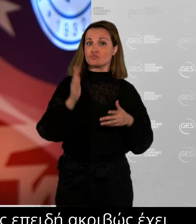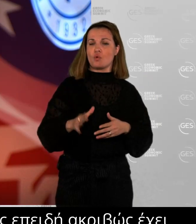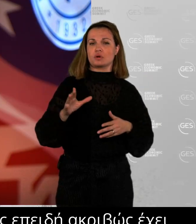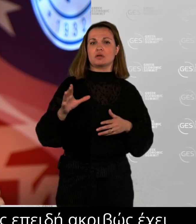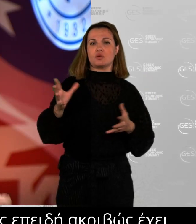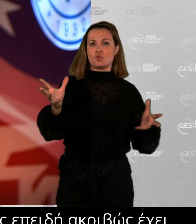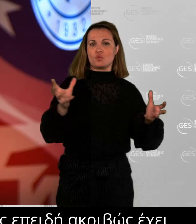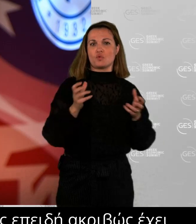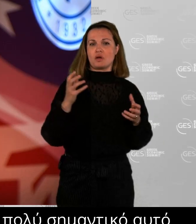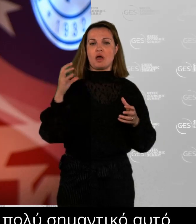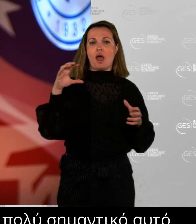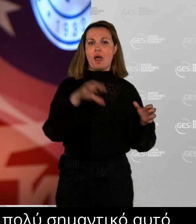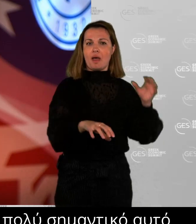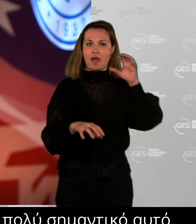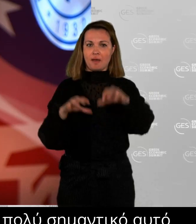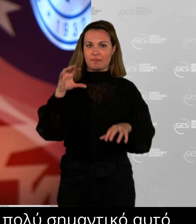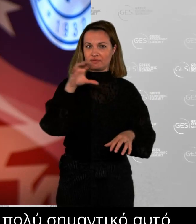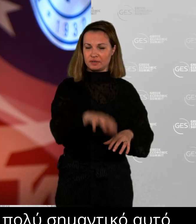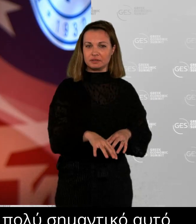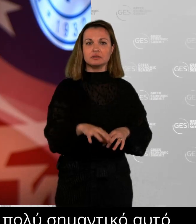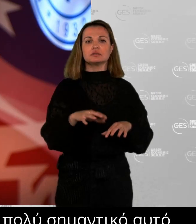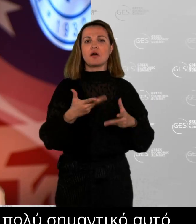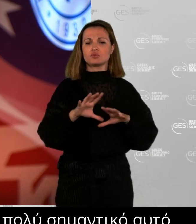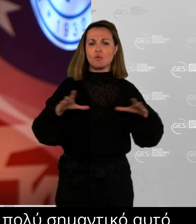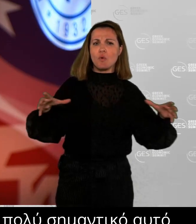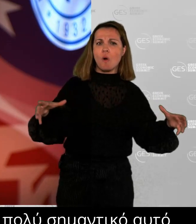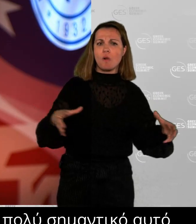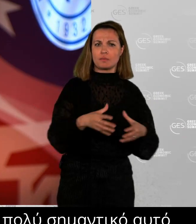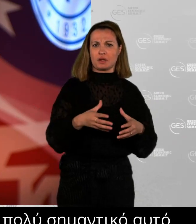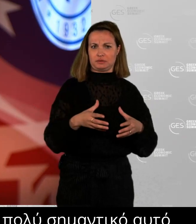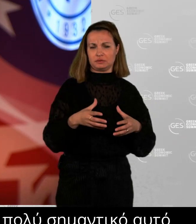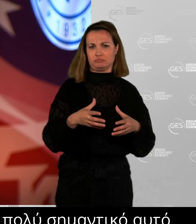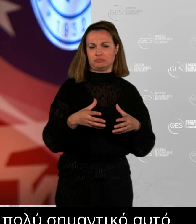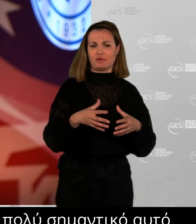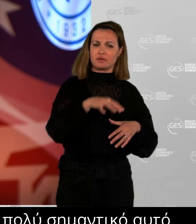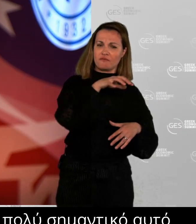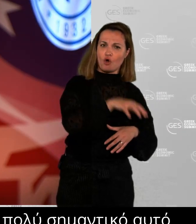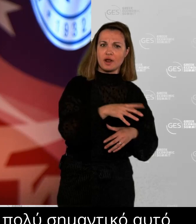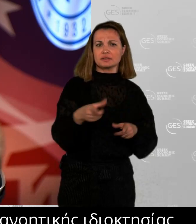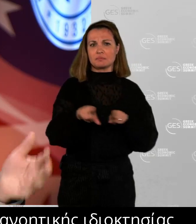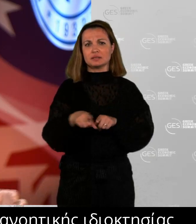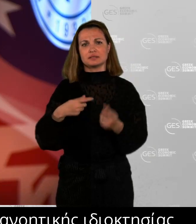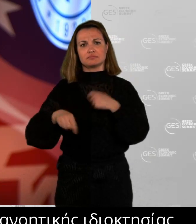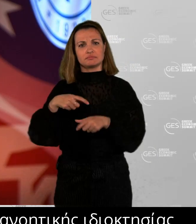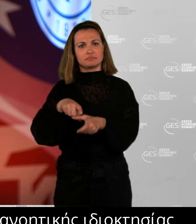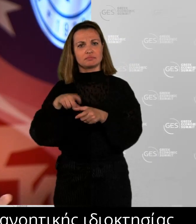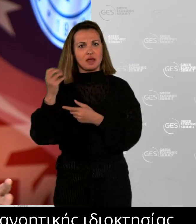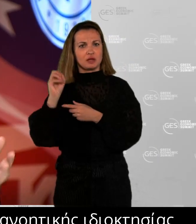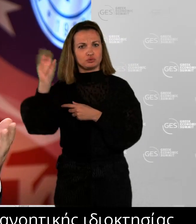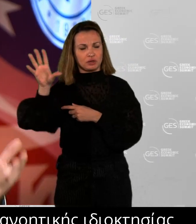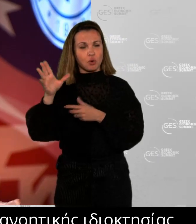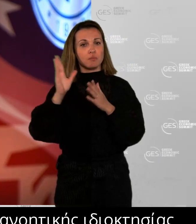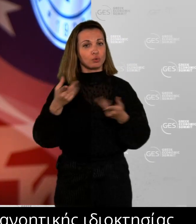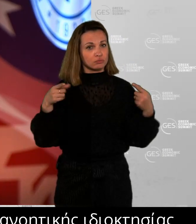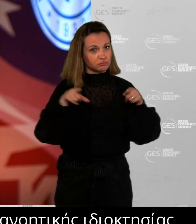επενδύσεις για συνανάπτυξη διανοητικής ιδιοκτησίας με μεγάλες επιχειρήσεις στο εξωτερικό. Το παράδειγμα